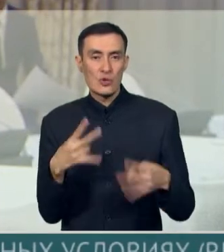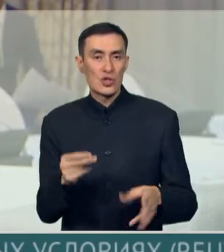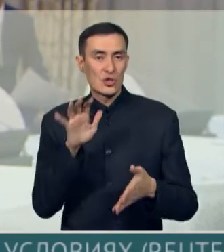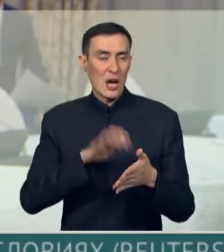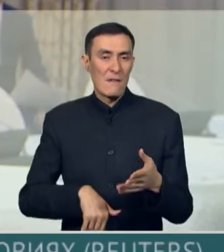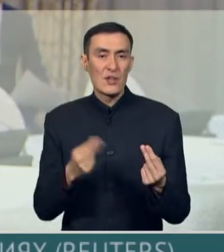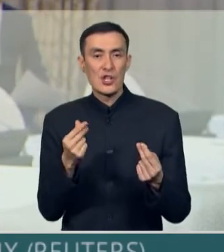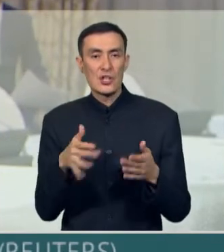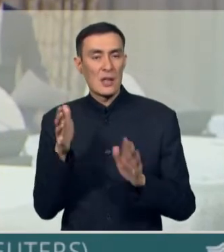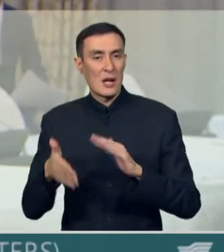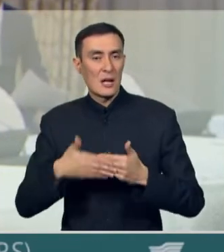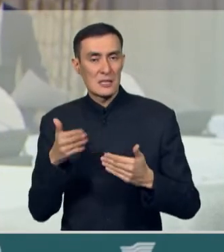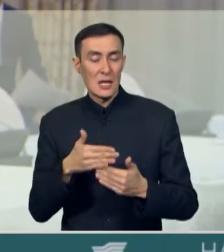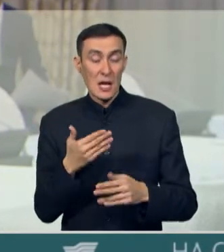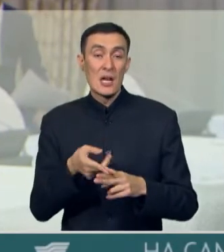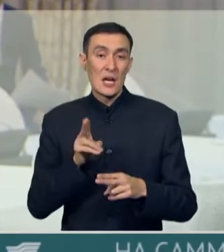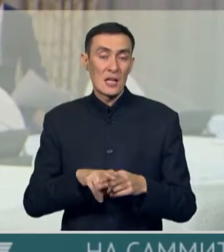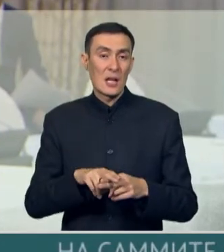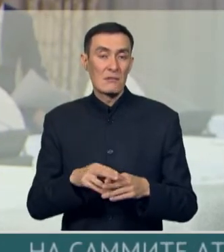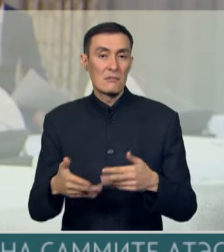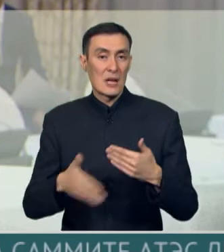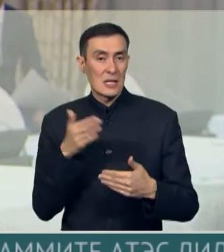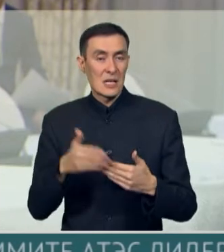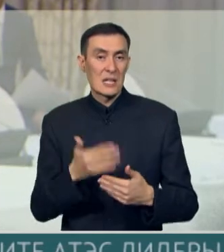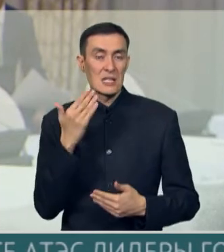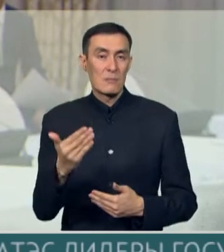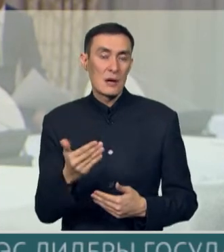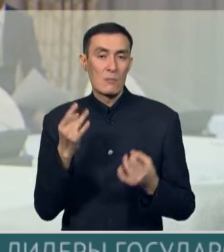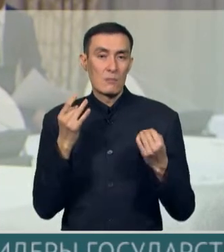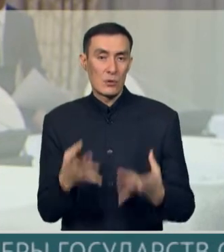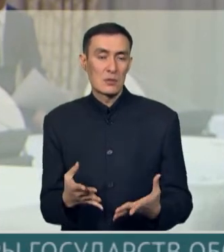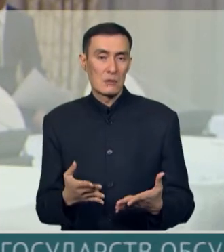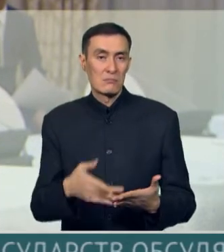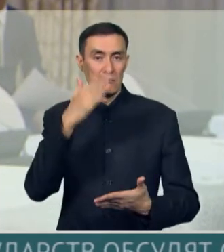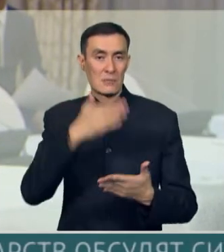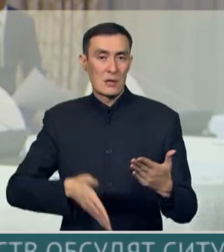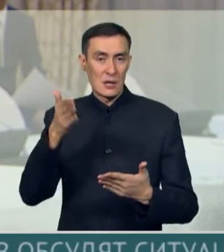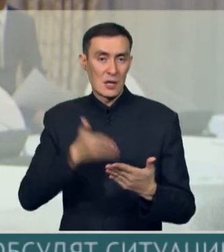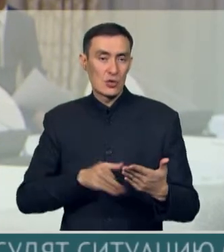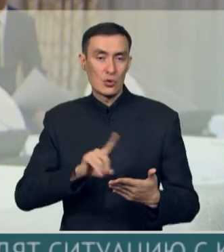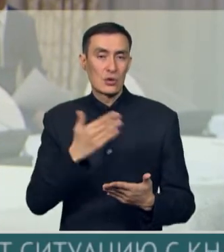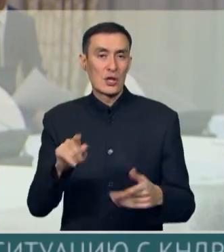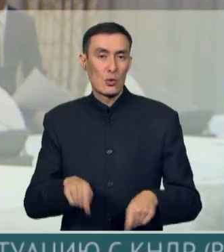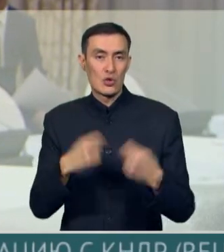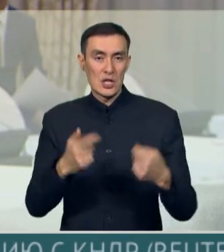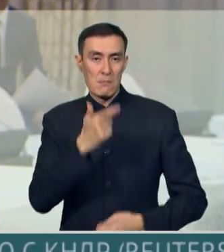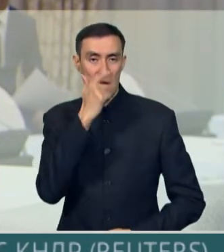там денежные наказания. Это именно моральное наказание. На тебе ставят жирный крест за то, что ты нарушил моральный кодекс.